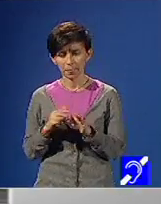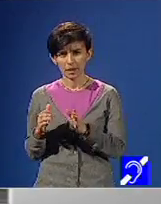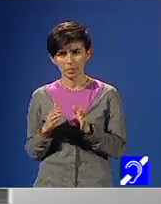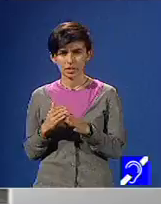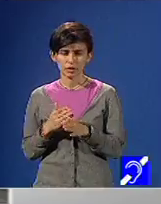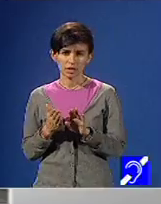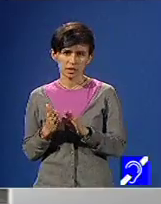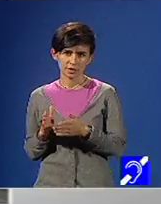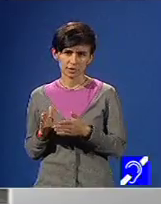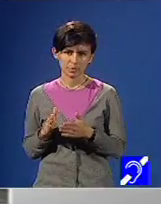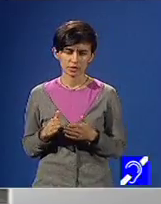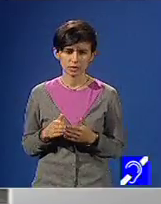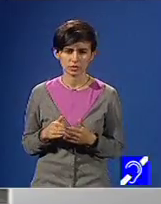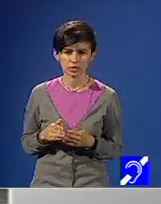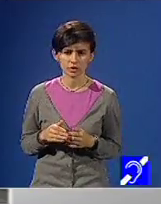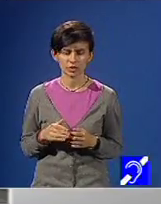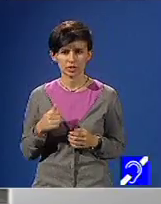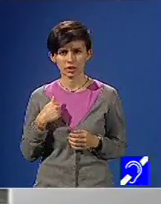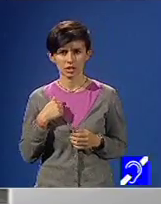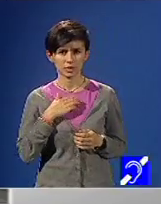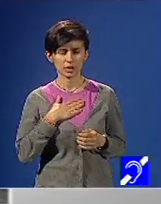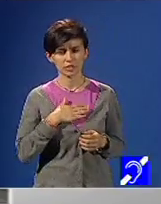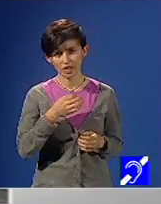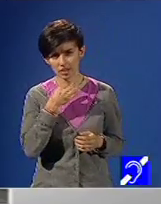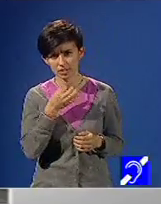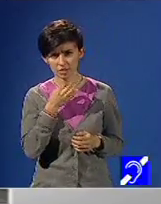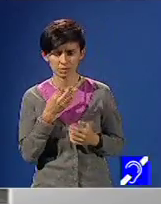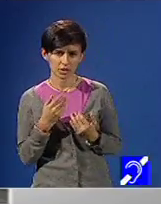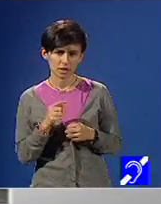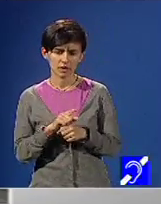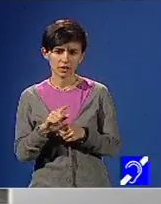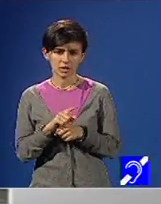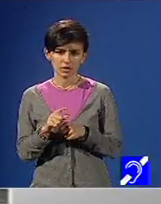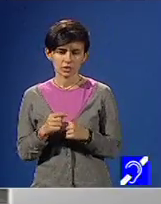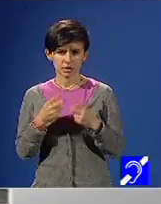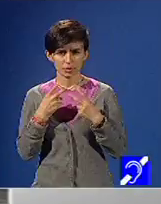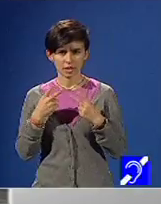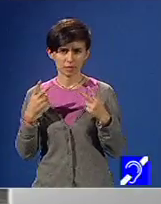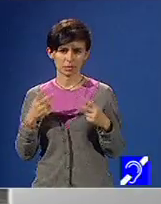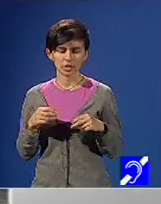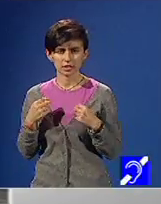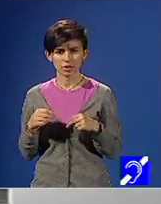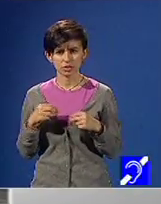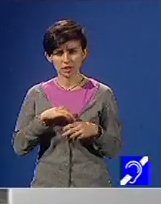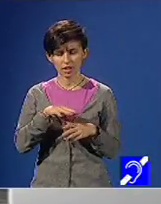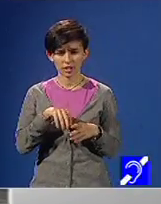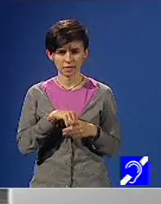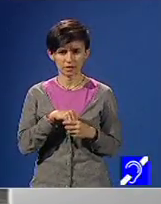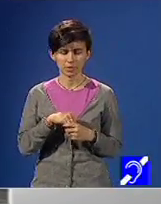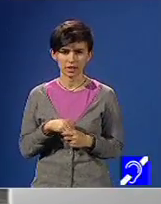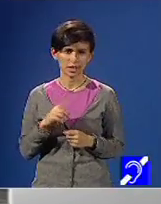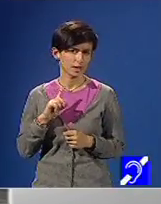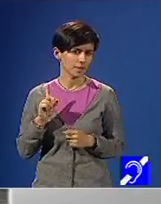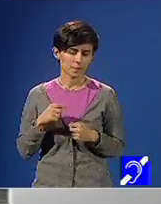intervenției. Și aici aș vrea să spun câteva cuvinte și despre importanța consilierii familiei. Nu